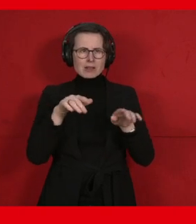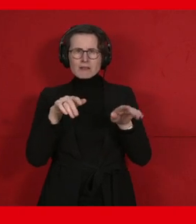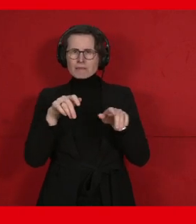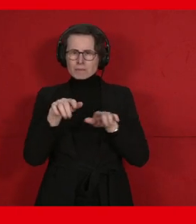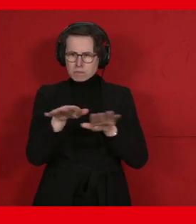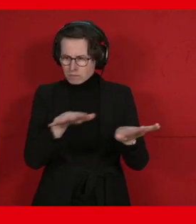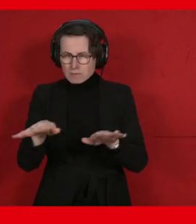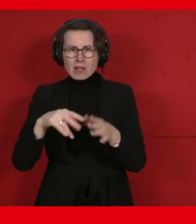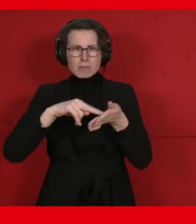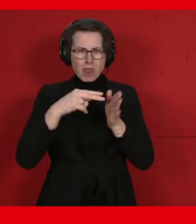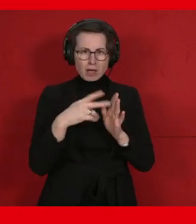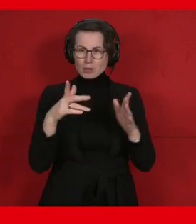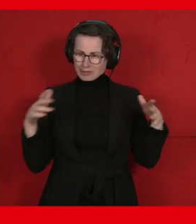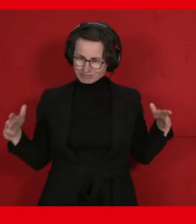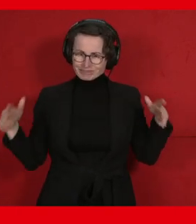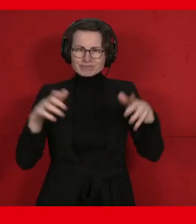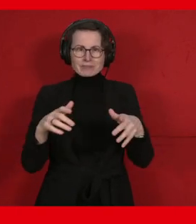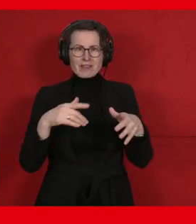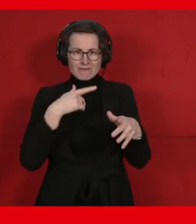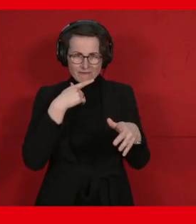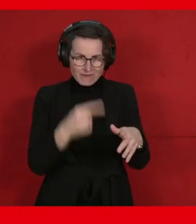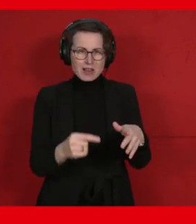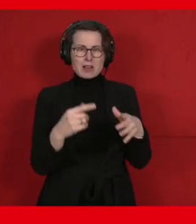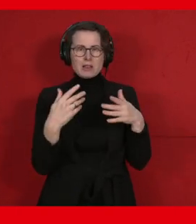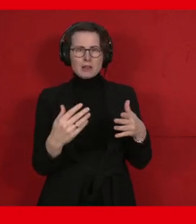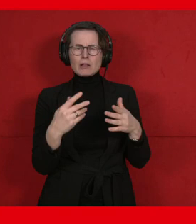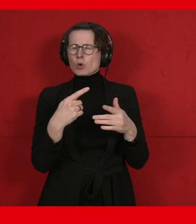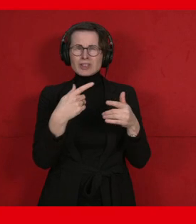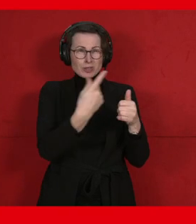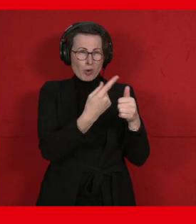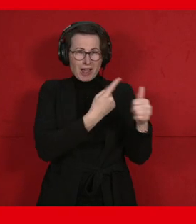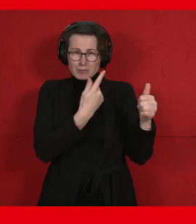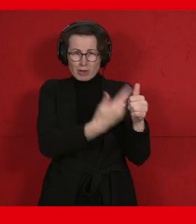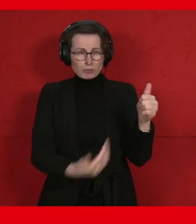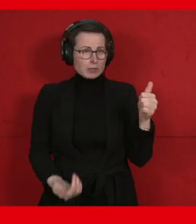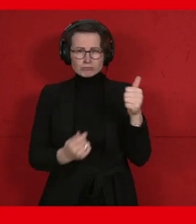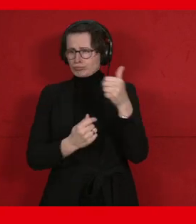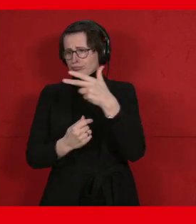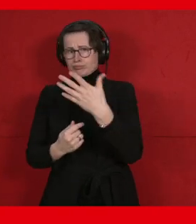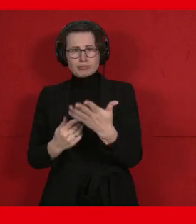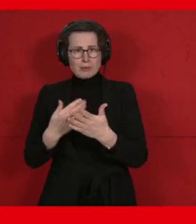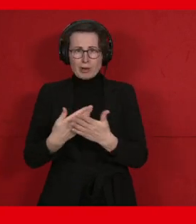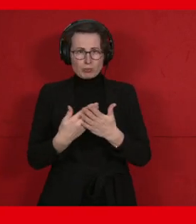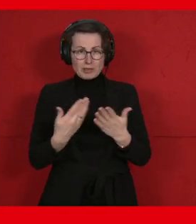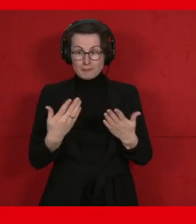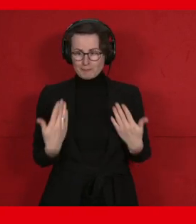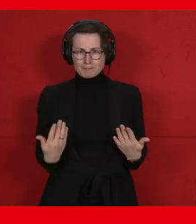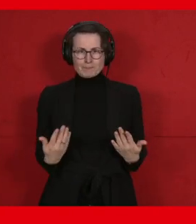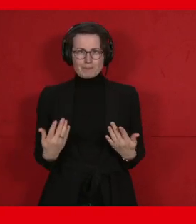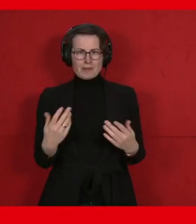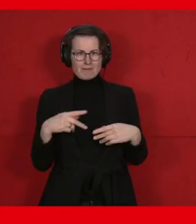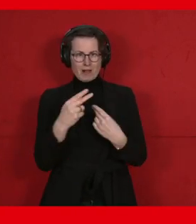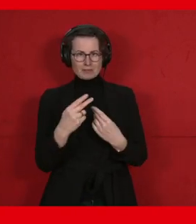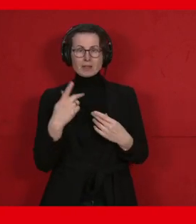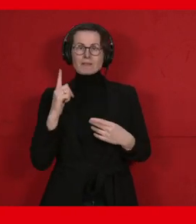dem gemeinsamen Willen, das zustande zu kriegen. Und davon könnte man jetzt noch 20 weitere Beispiele nennen. Und in dieser Phase sind wir jetzt.